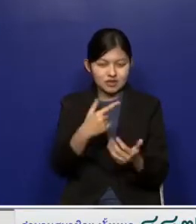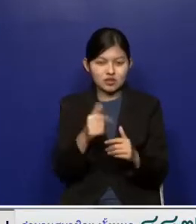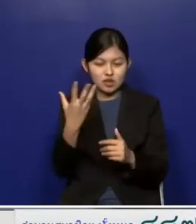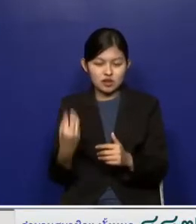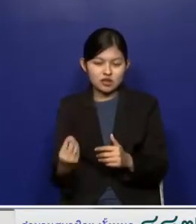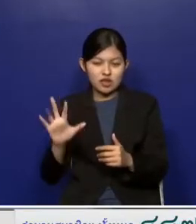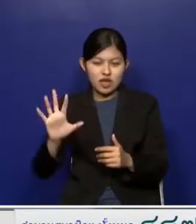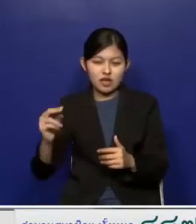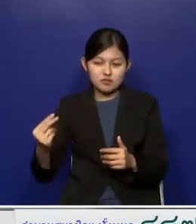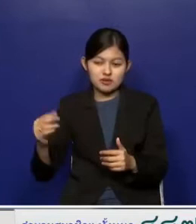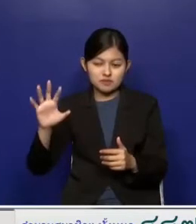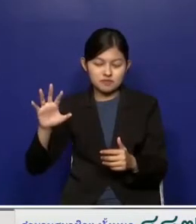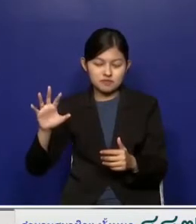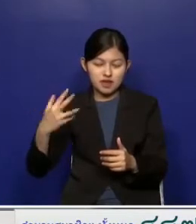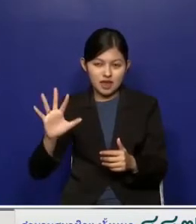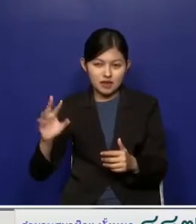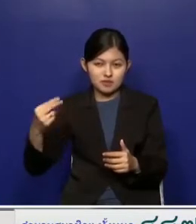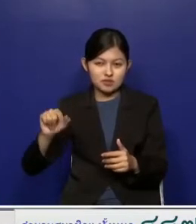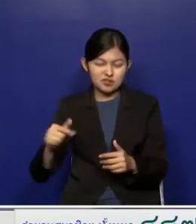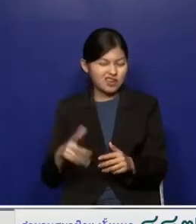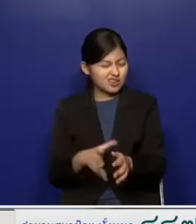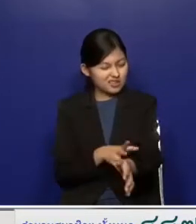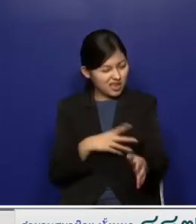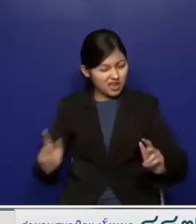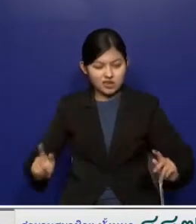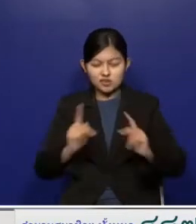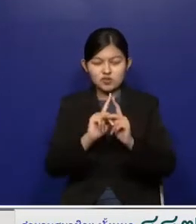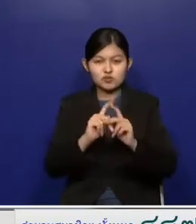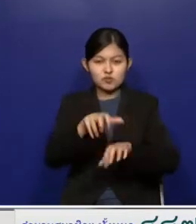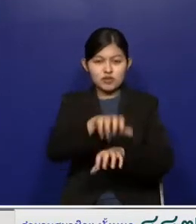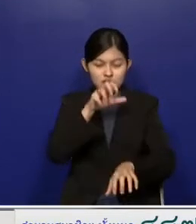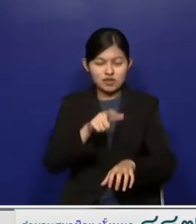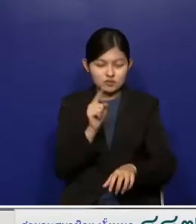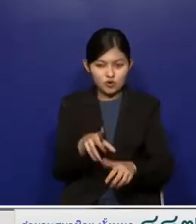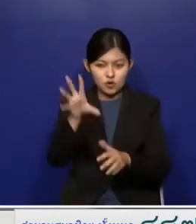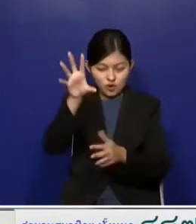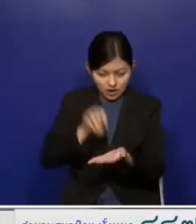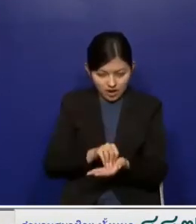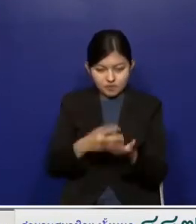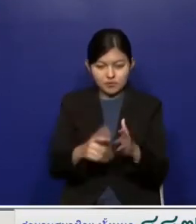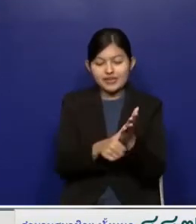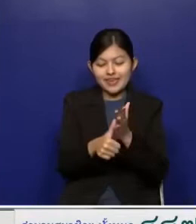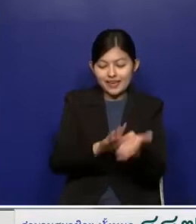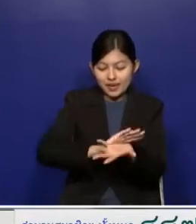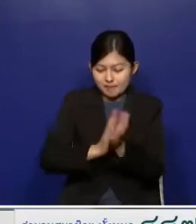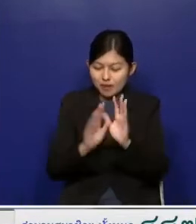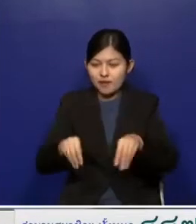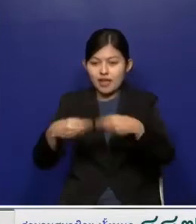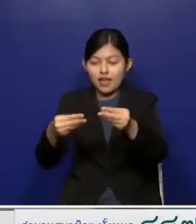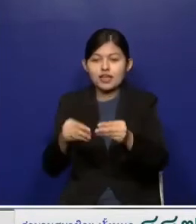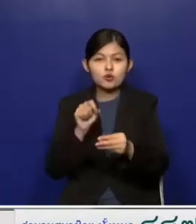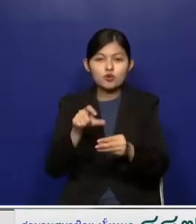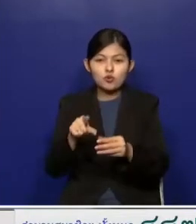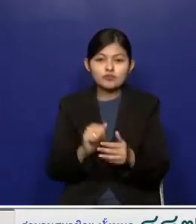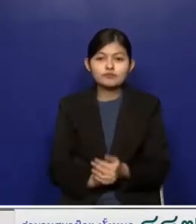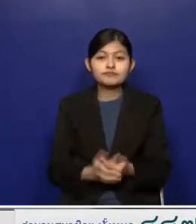เป็นกระบวนการลาช้าของกระสวงมารถไย ซึเรนี้กสงมารไยควรับไปแลวไปดำเนนการนะครับเรื่อนๆก็เช่นเดยวกันครั ขณะ